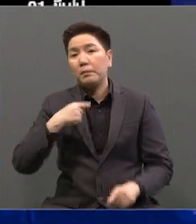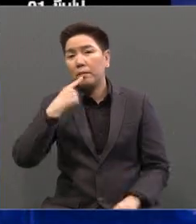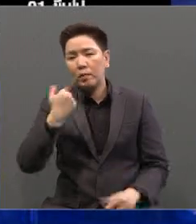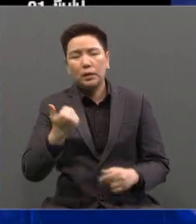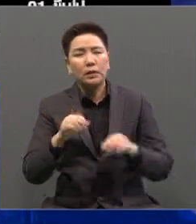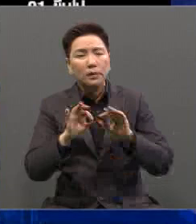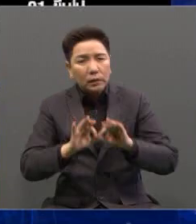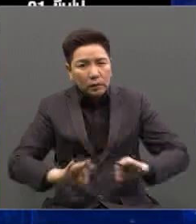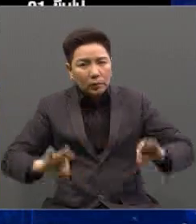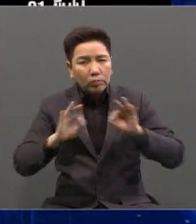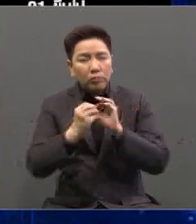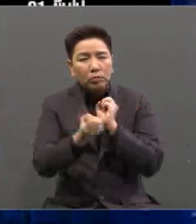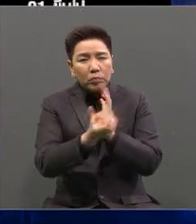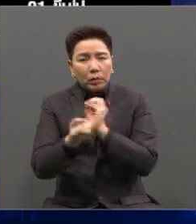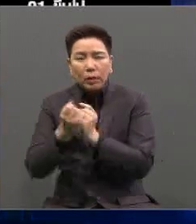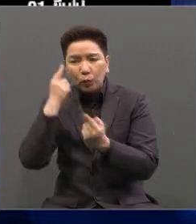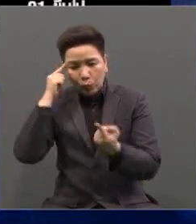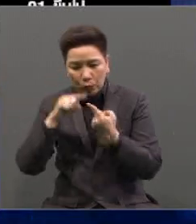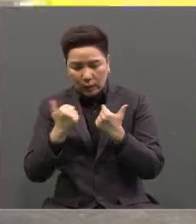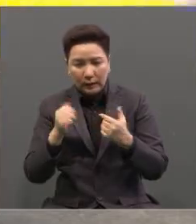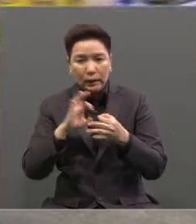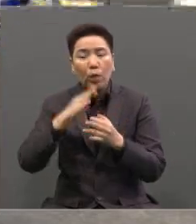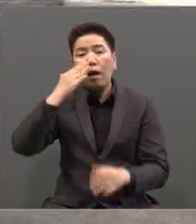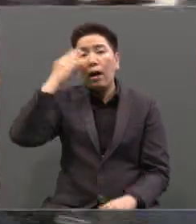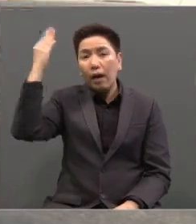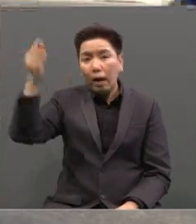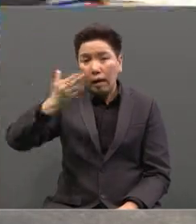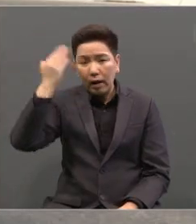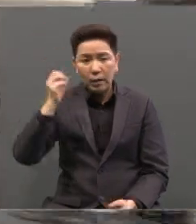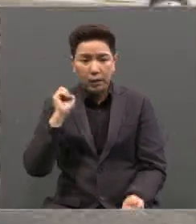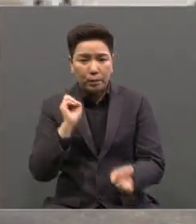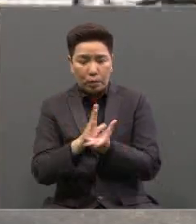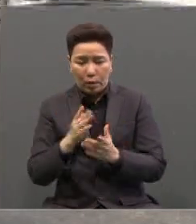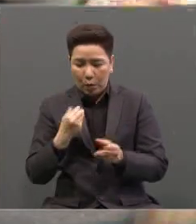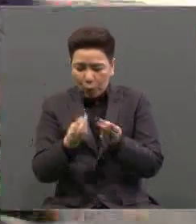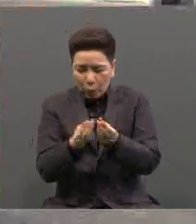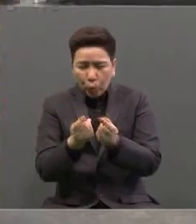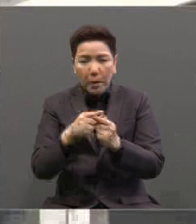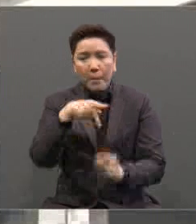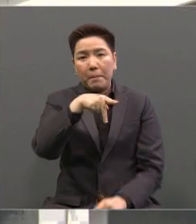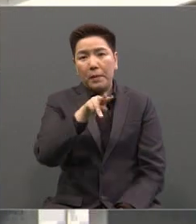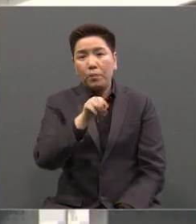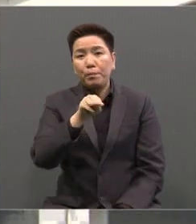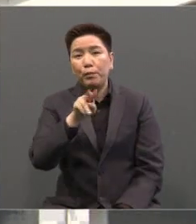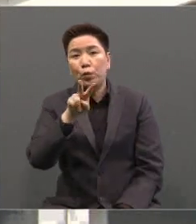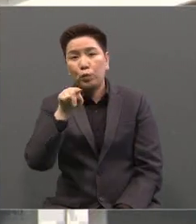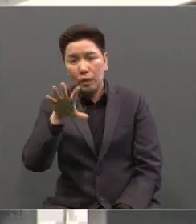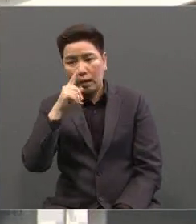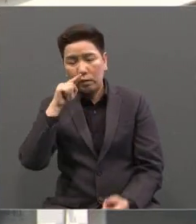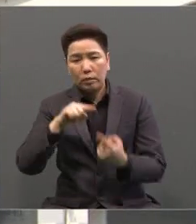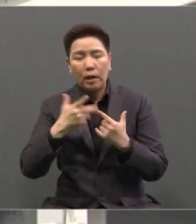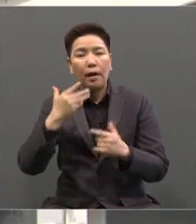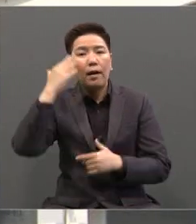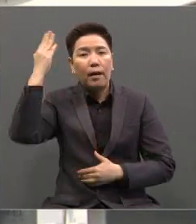ปัจจัยที่เกี่ยวข้องกับการคาดการณ์แนวโน้มสภาพอากาศที่ส่งผลกระทบต่อฝุ่น PM 2.5โดยสภาพ